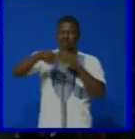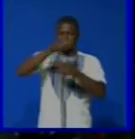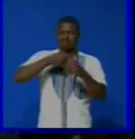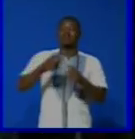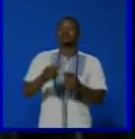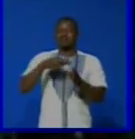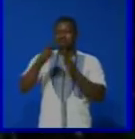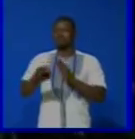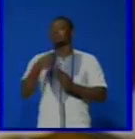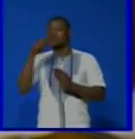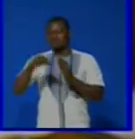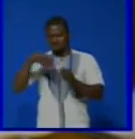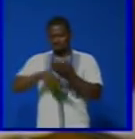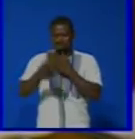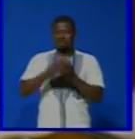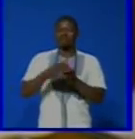une vidéo publiée sur Facebook.